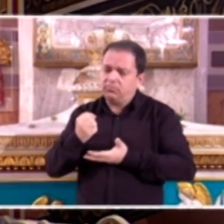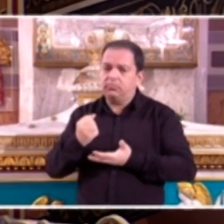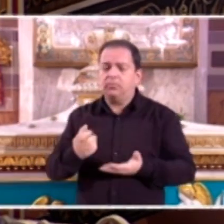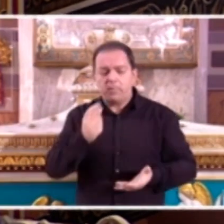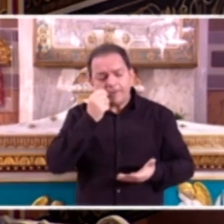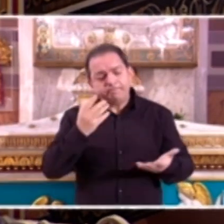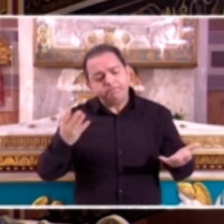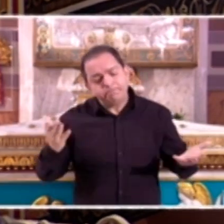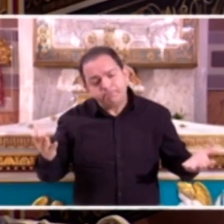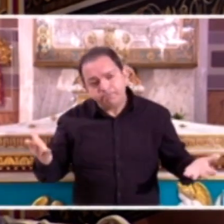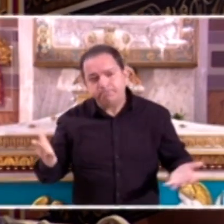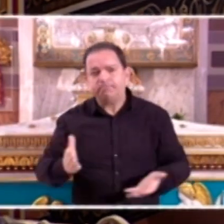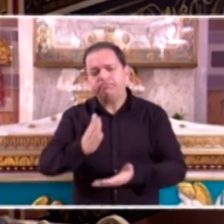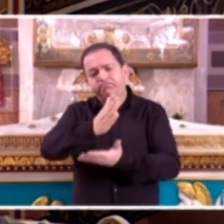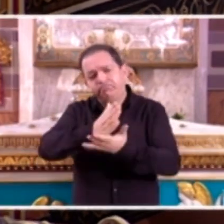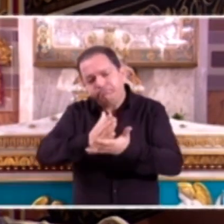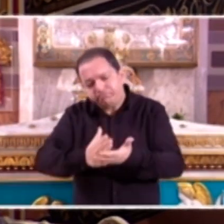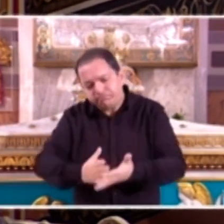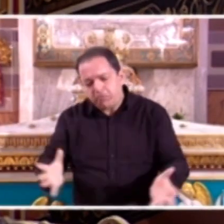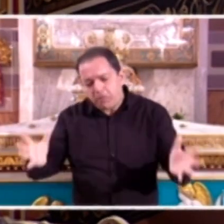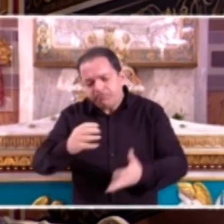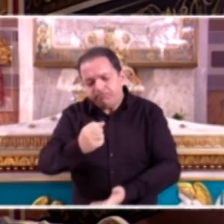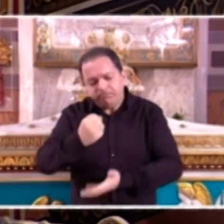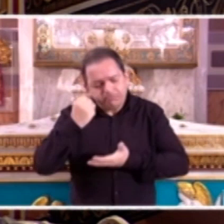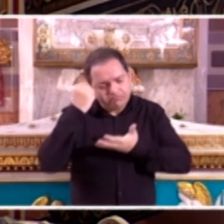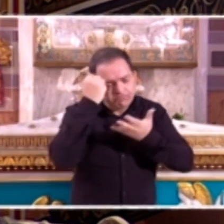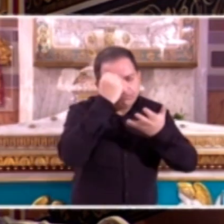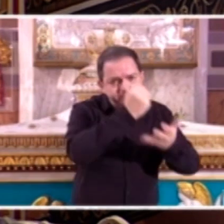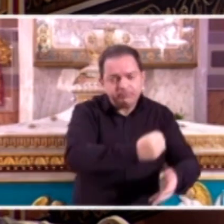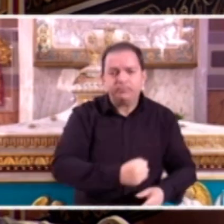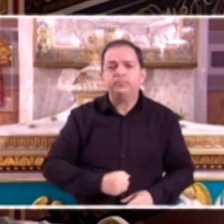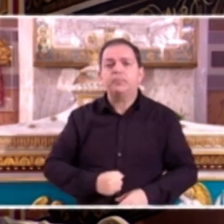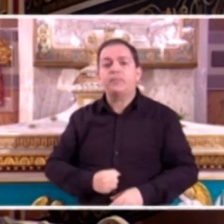δίλεν αυτής των βίων».